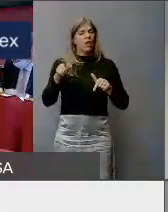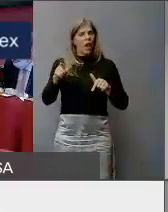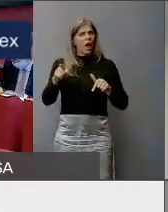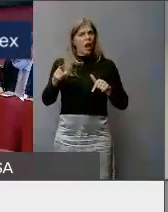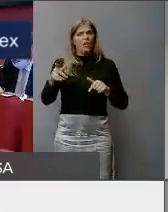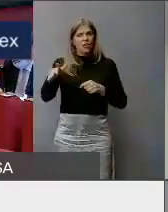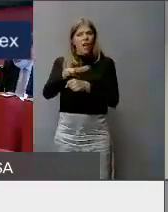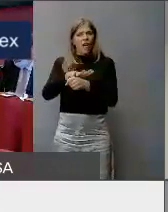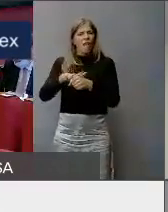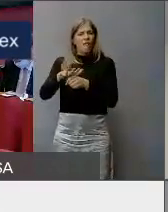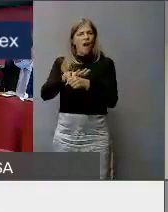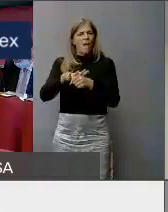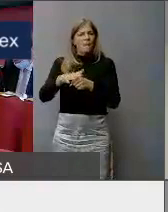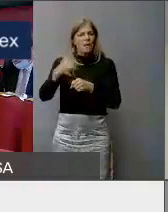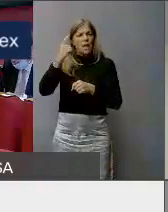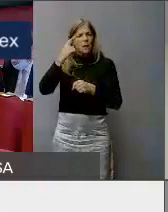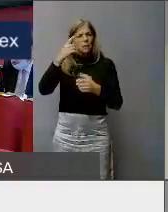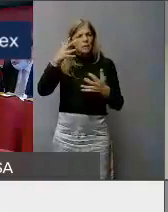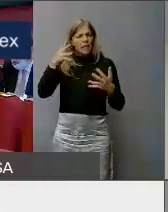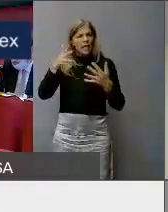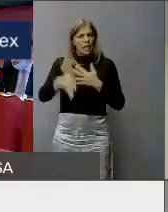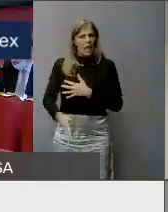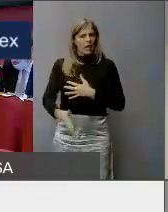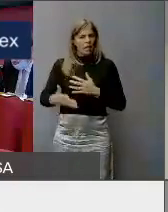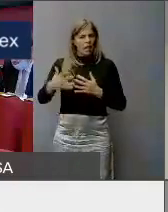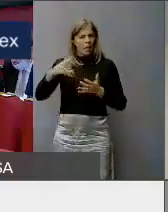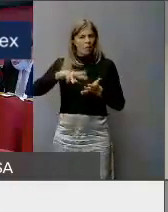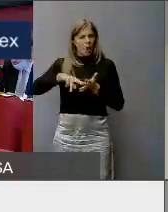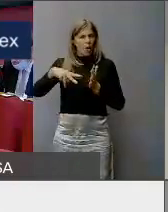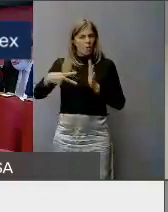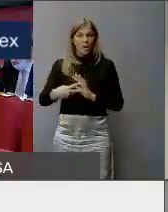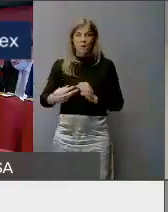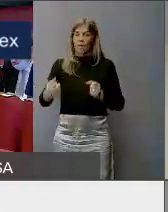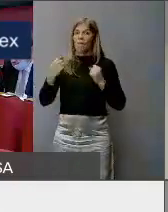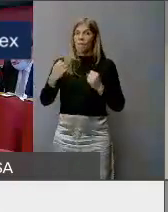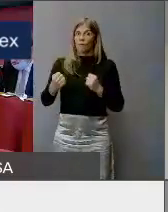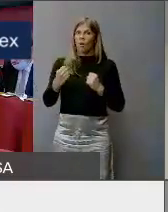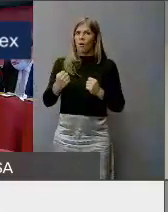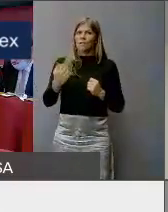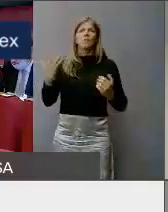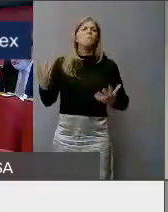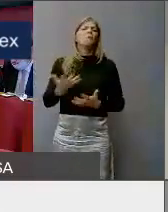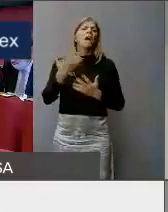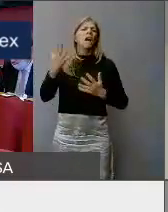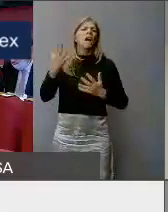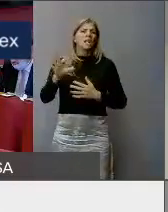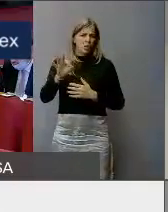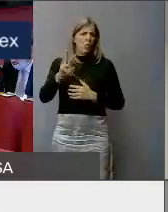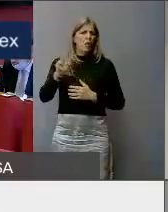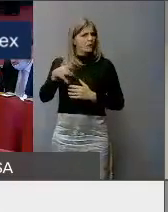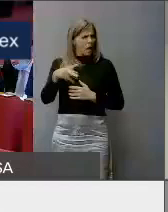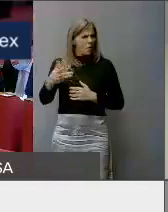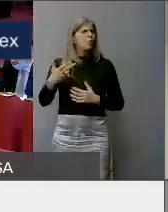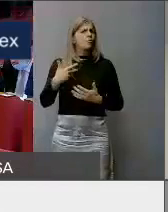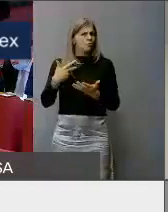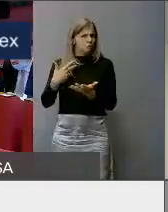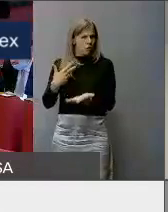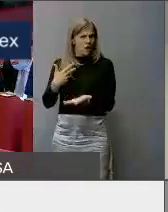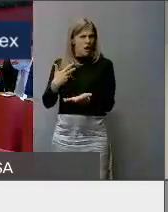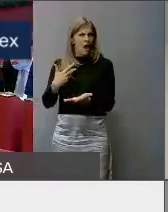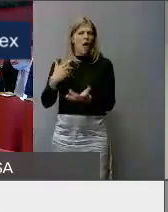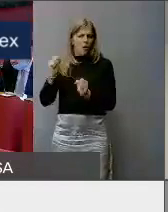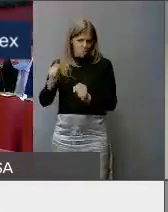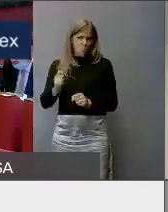psichiatrica fortemente disturbata e che magari 50 euro lo avevano per pagare il corso di cucina a quel